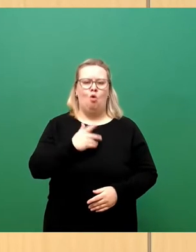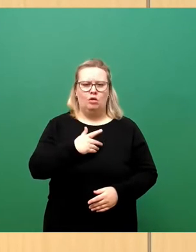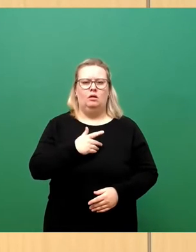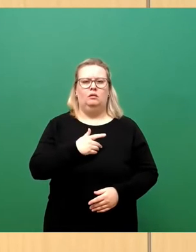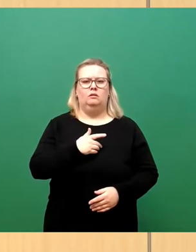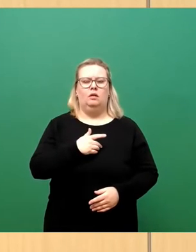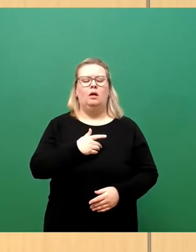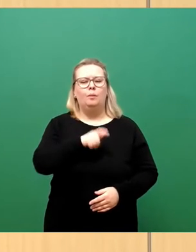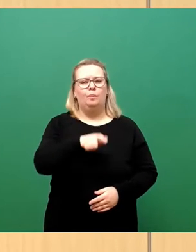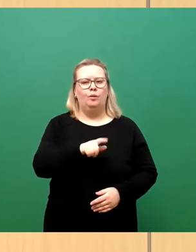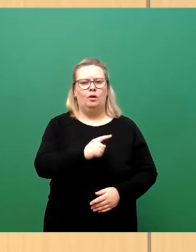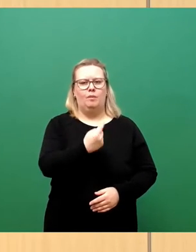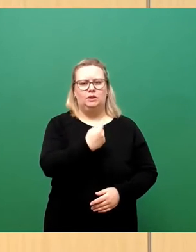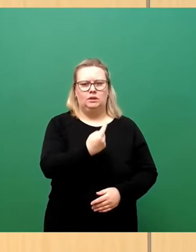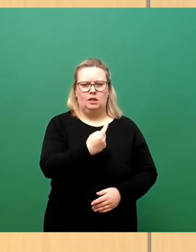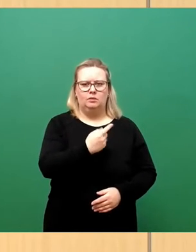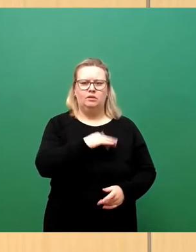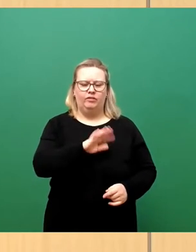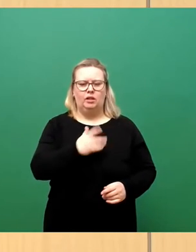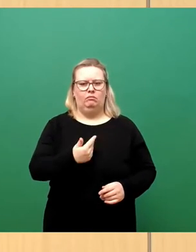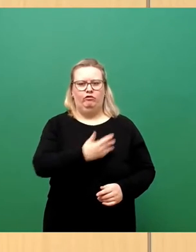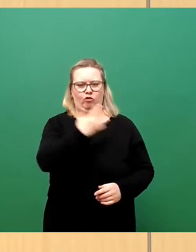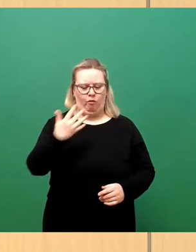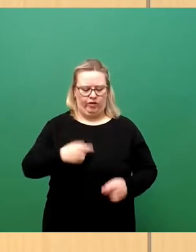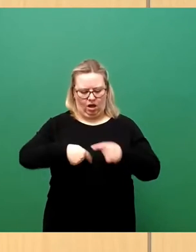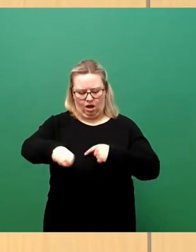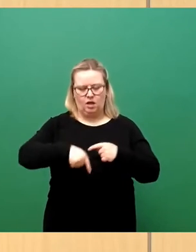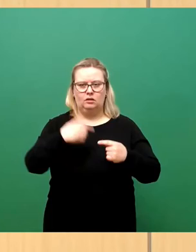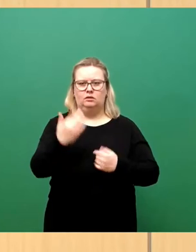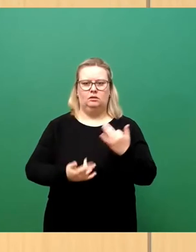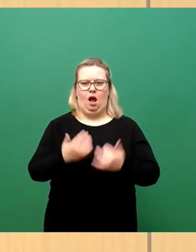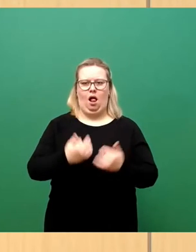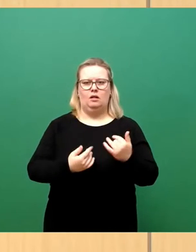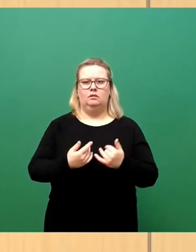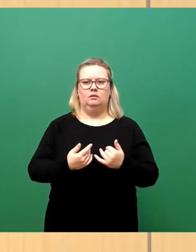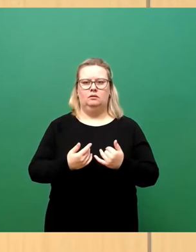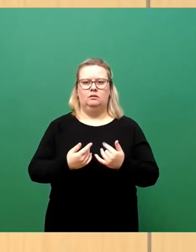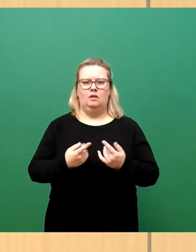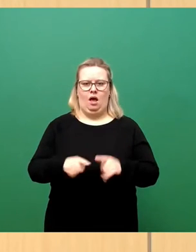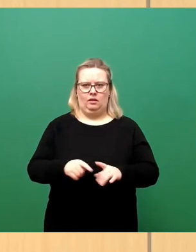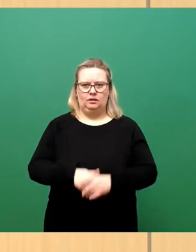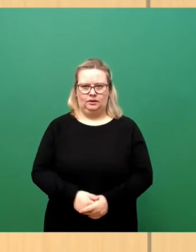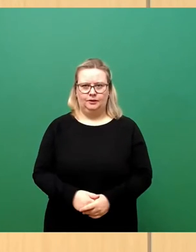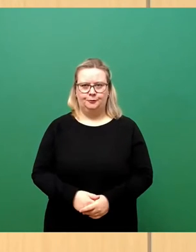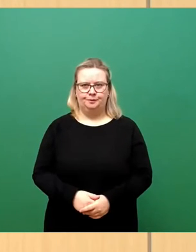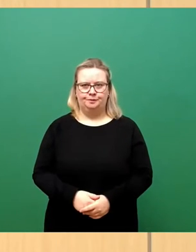der Bebauungspläne, die in den nächsten 5 Jahren anstehen, folgende Zahlen berechnet und die sind anders, als Kollege Schmählich hier dargelegt hat. Bei der Quote